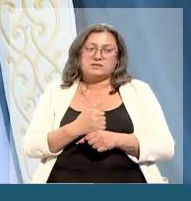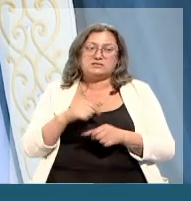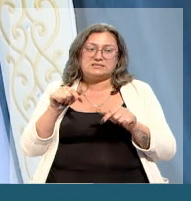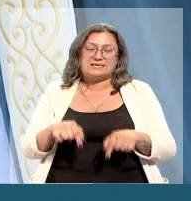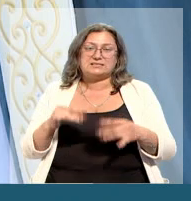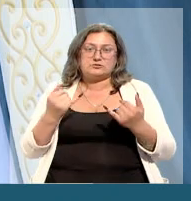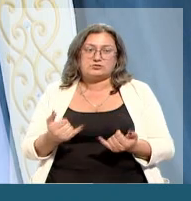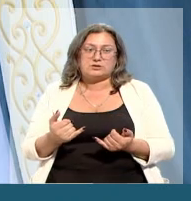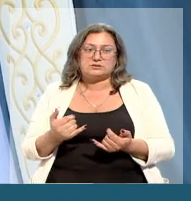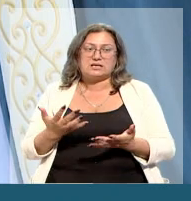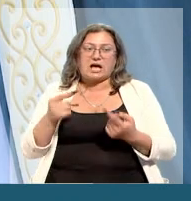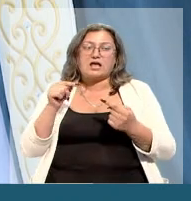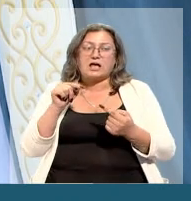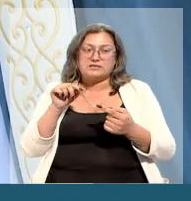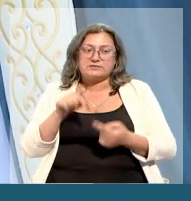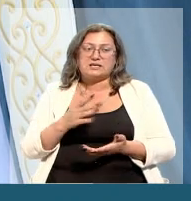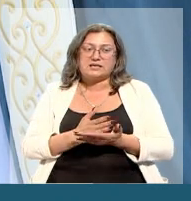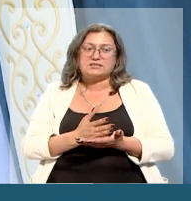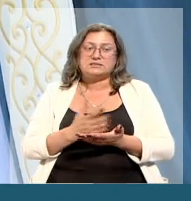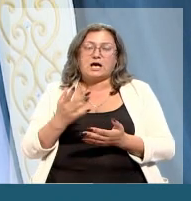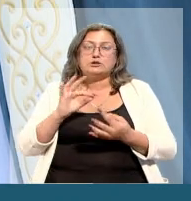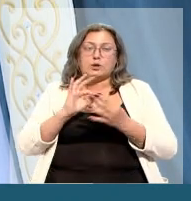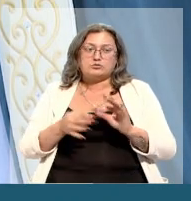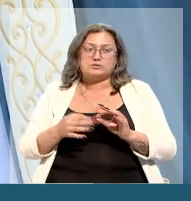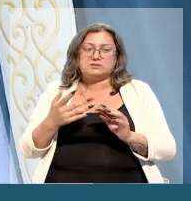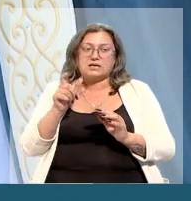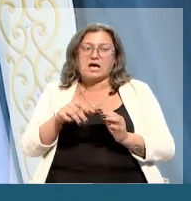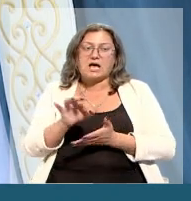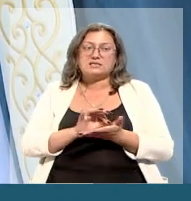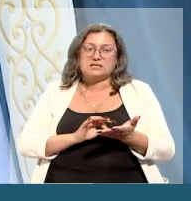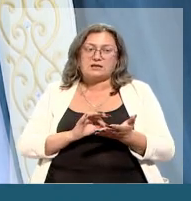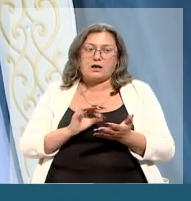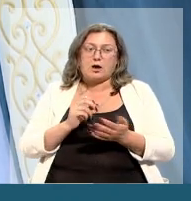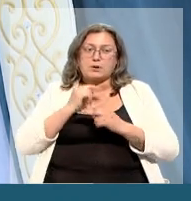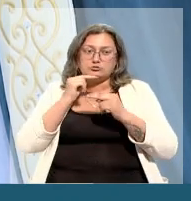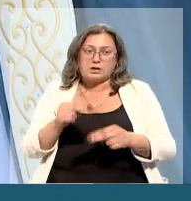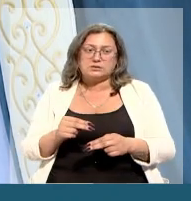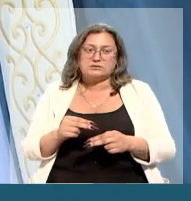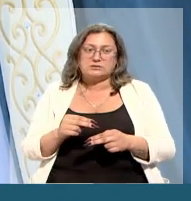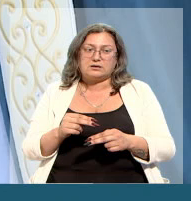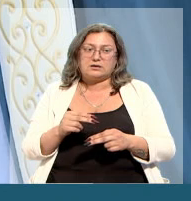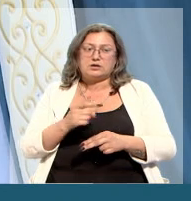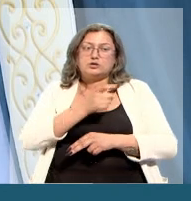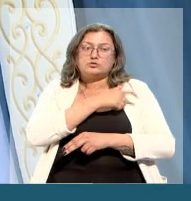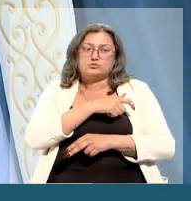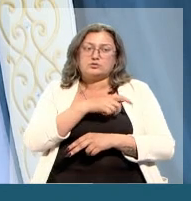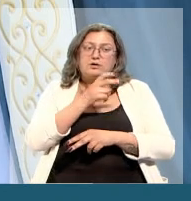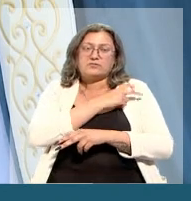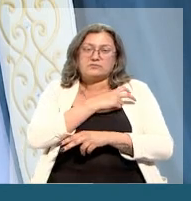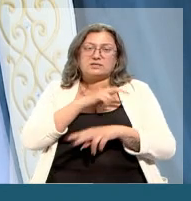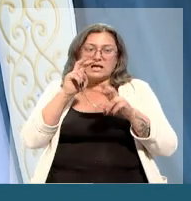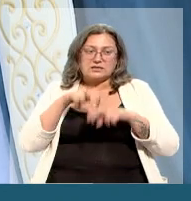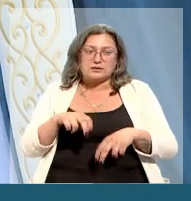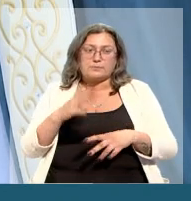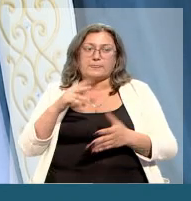и сейчас. Соответственно, есть определенная очередность. Если пациент экстренный, он обращается в приемное отделение дежурного ургентного стационара.